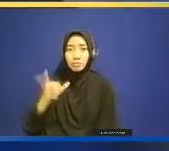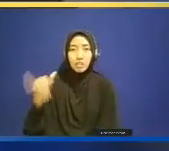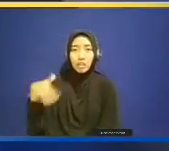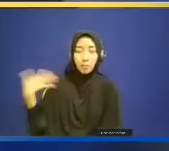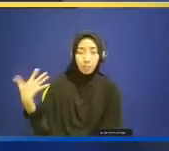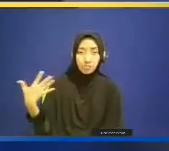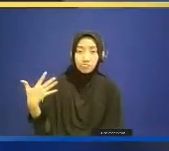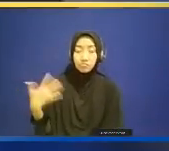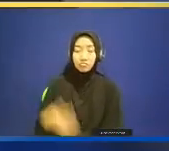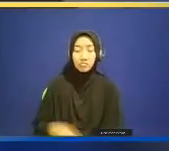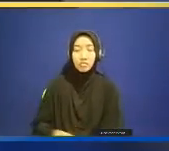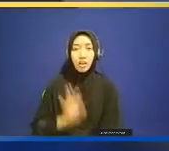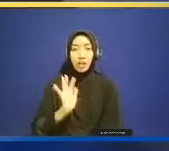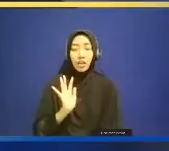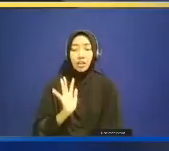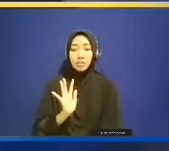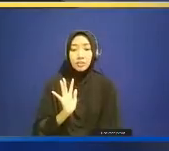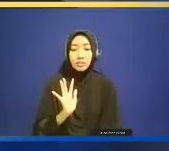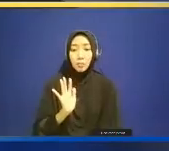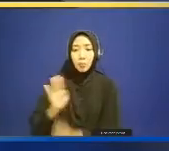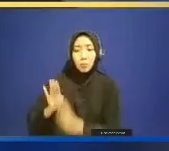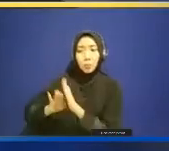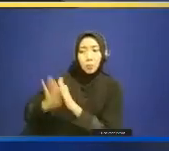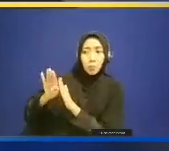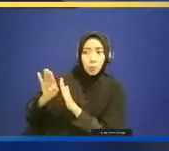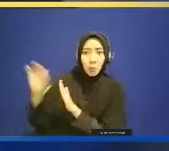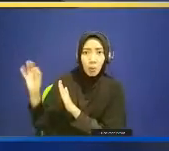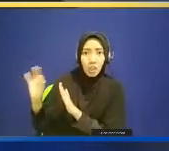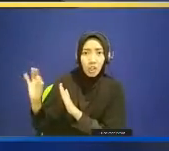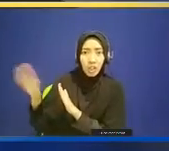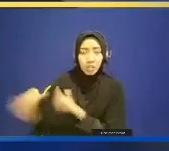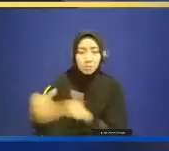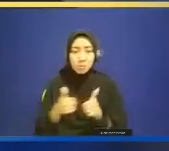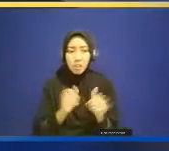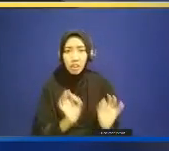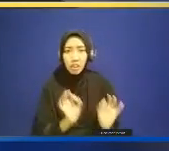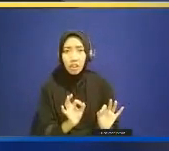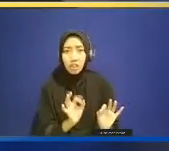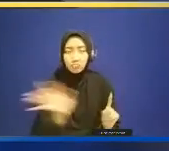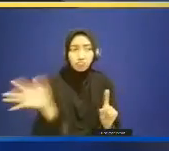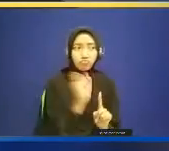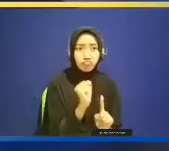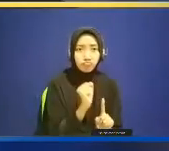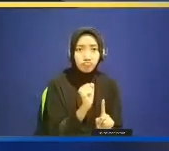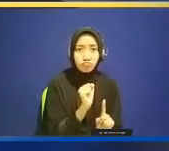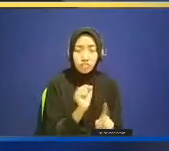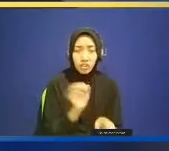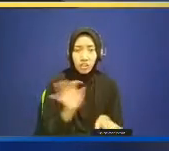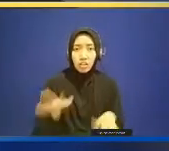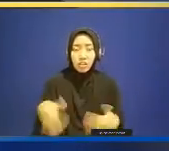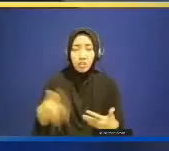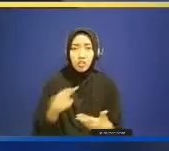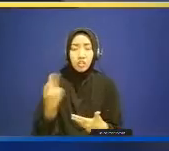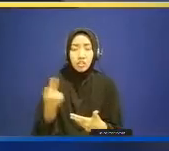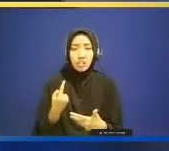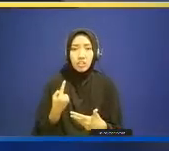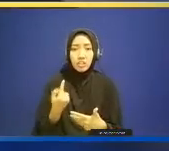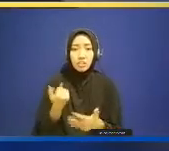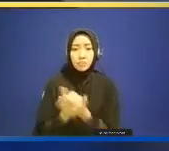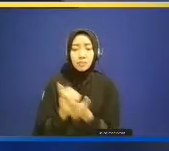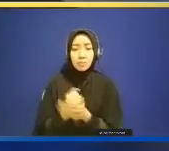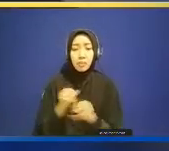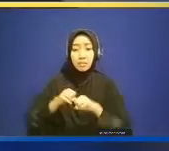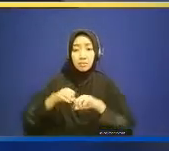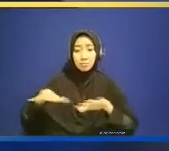dianggapnya memang nanti tuh aduh ketinggian atau enggak sih sebenarnya bisa enggak sih kita mencapai itu apalagi sebenarnya kita masih sebenarnya meskipun